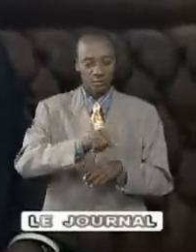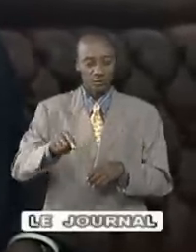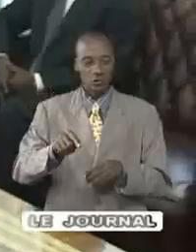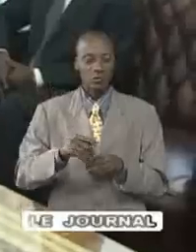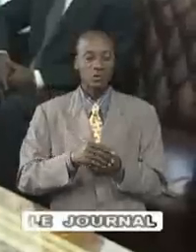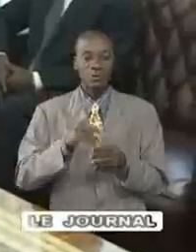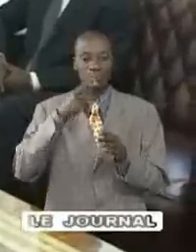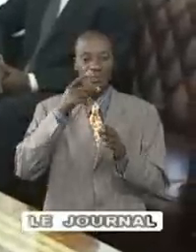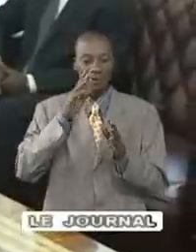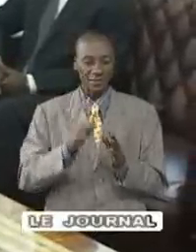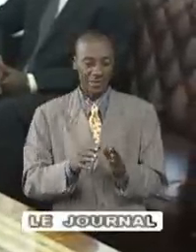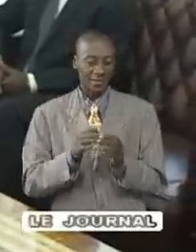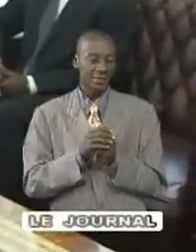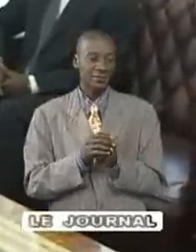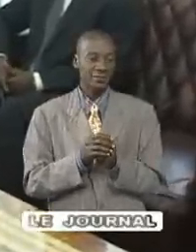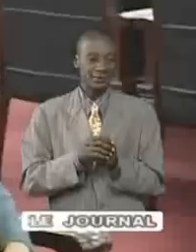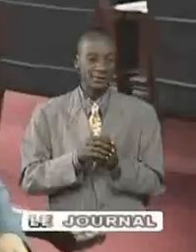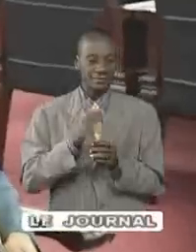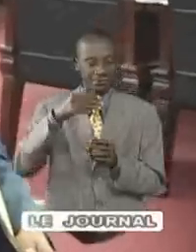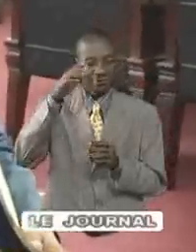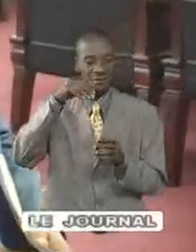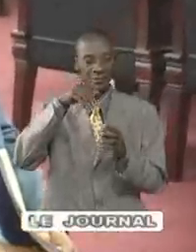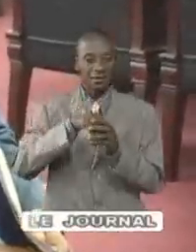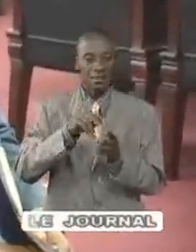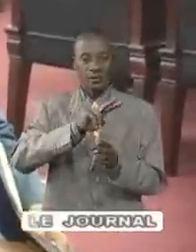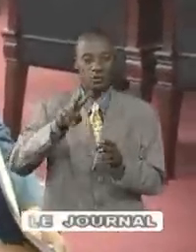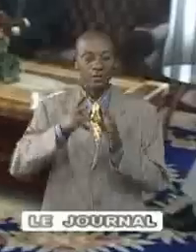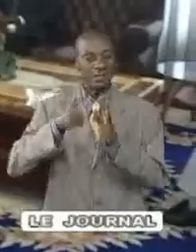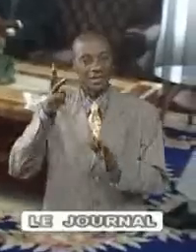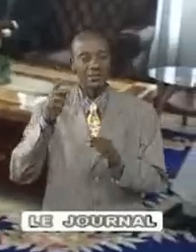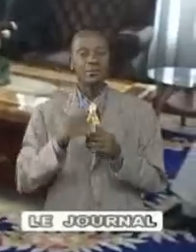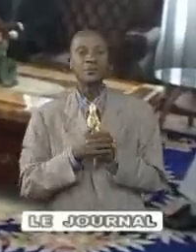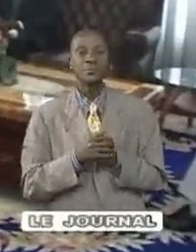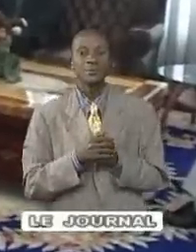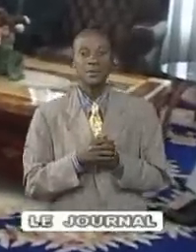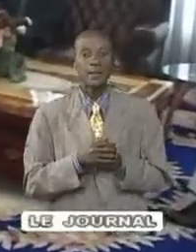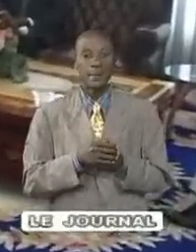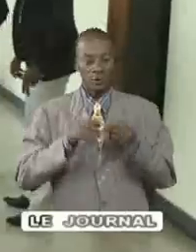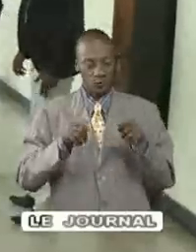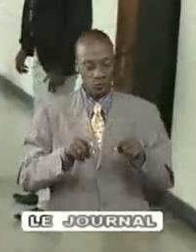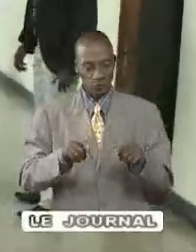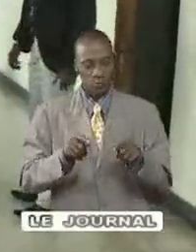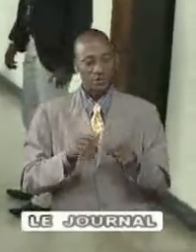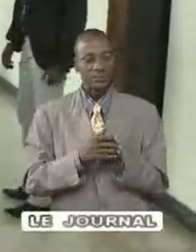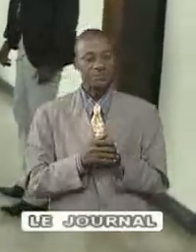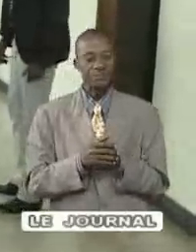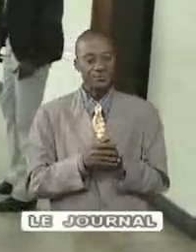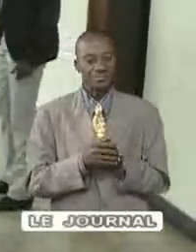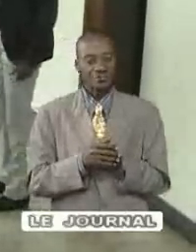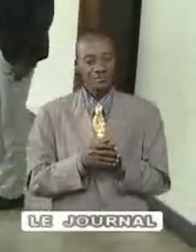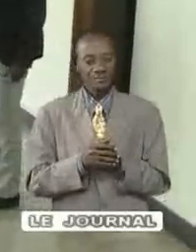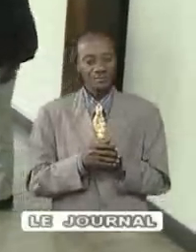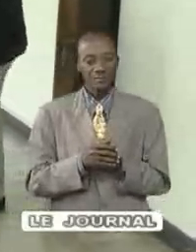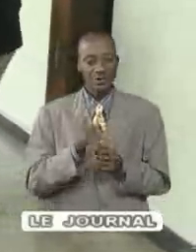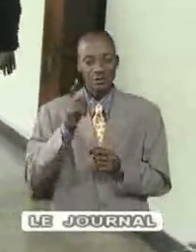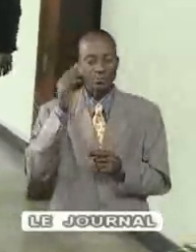Paris en février 2013, le président de l'Assemblée nationale, Obin Mina Kou, avait reçu de son homologue ivoirien Guillaume Soro